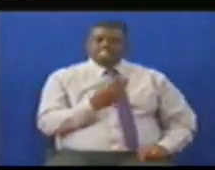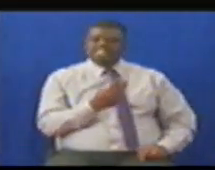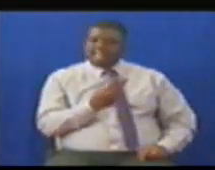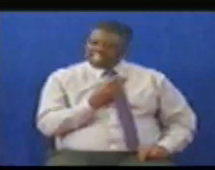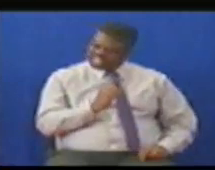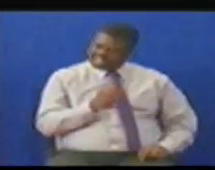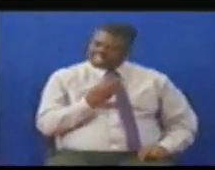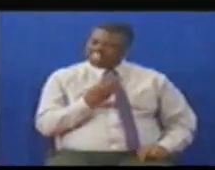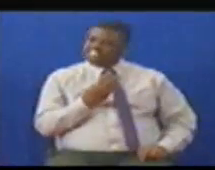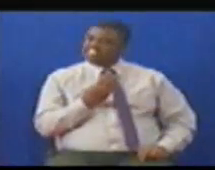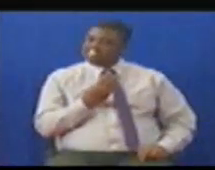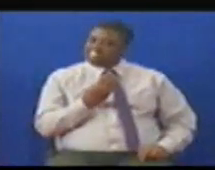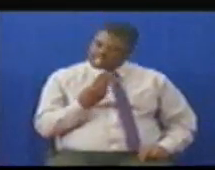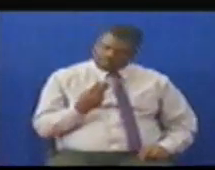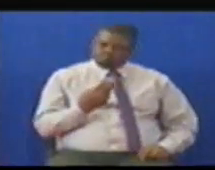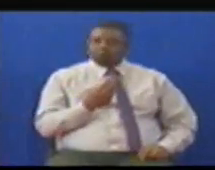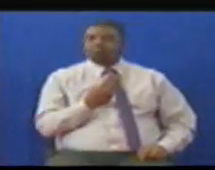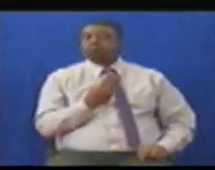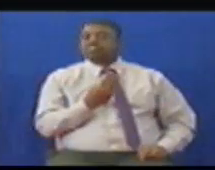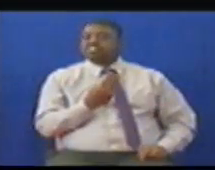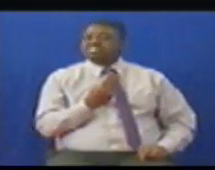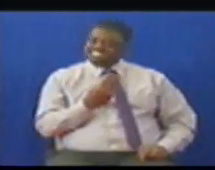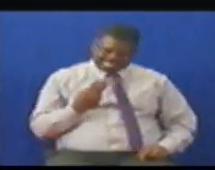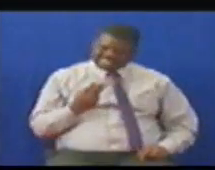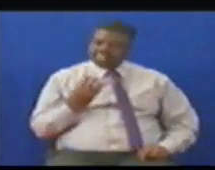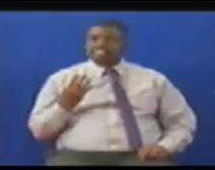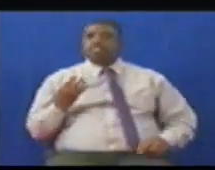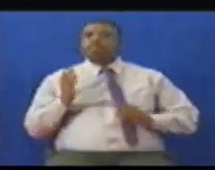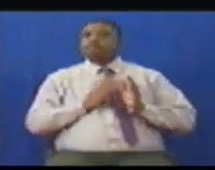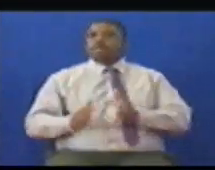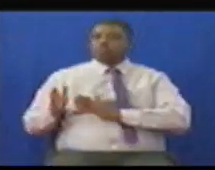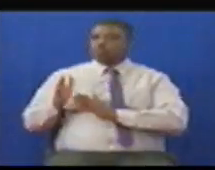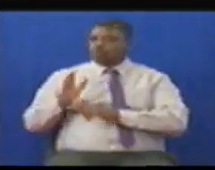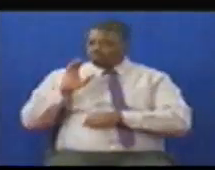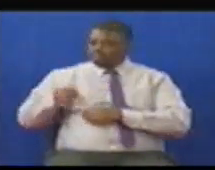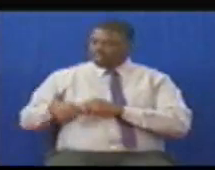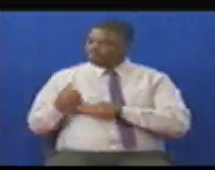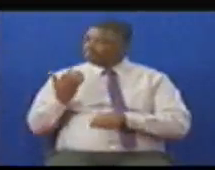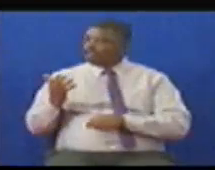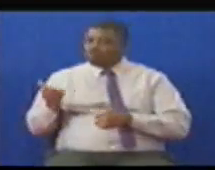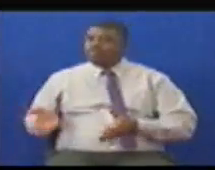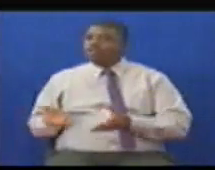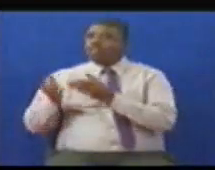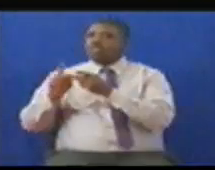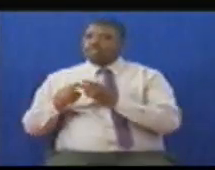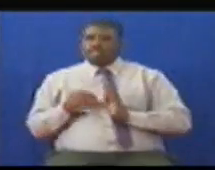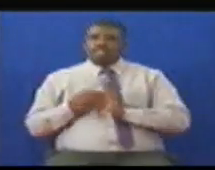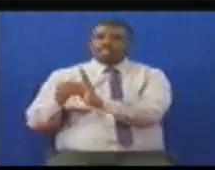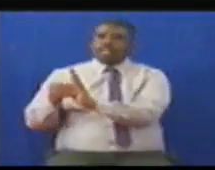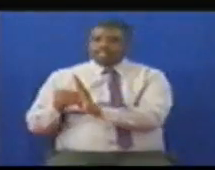67 na 94 na umeandaliwa kwa kuzingatia: moja, mpango wa maendeleo wa miaka mitano, ilani ya uchaguzi chama